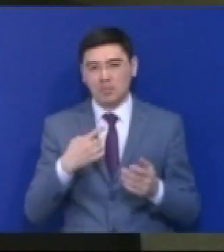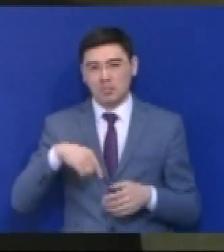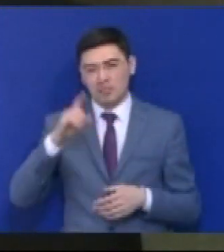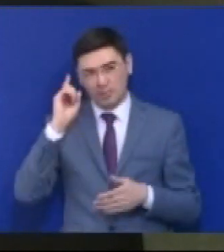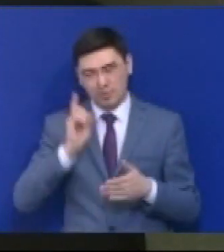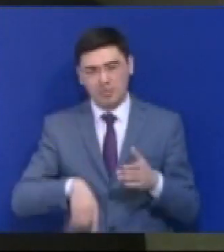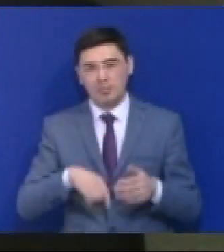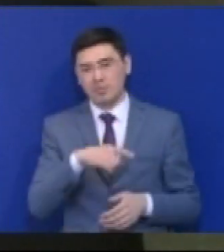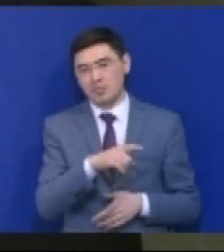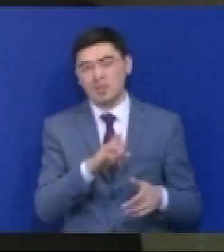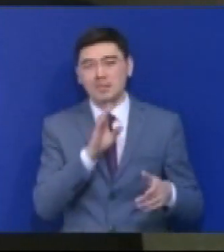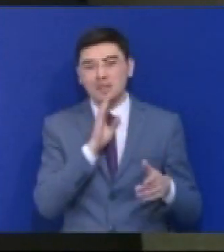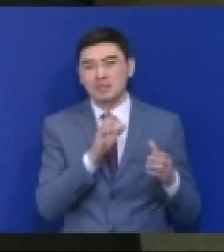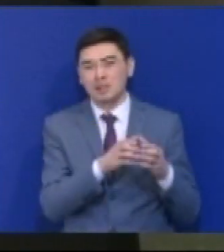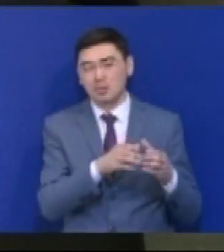снова выиграют,